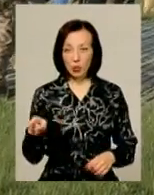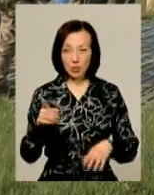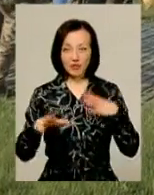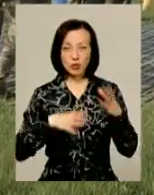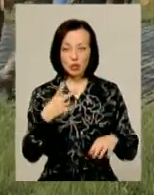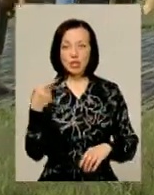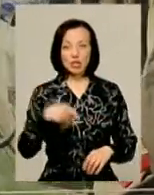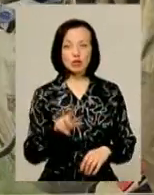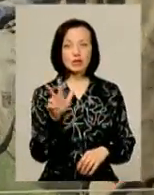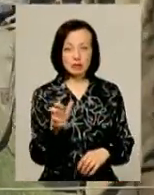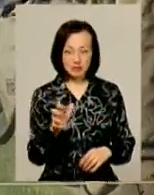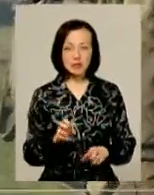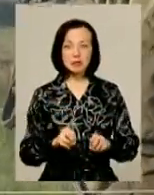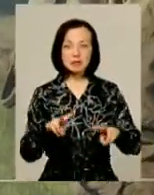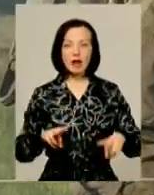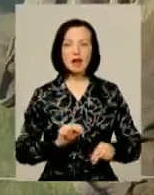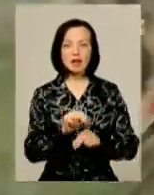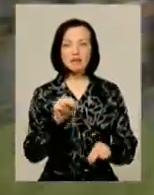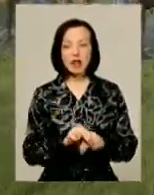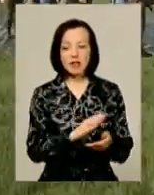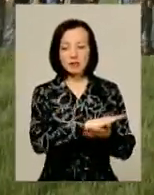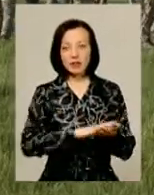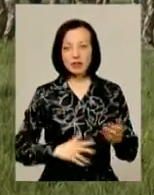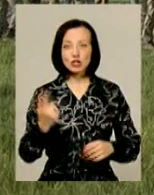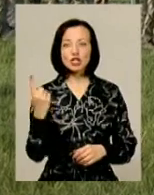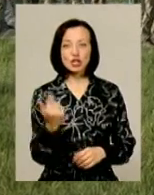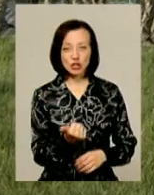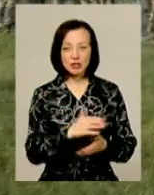– 1300. Тактико-спеціальні навчання триватимуть ще